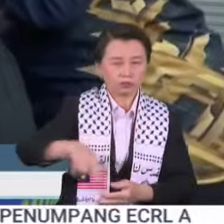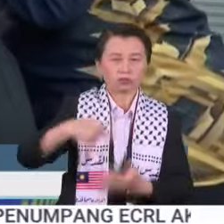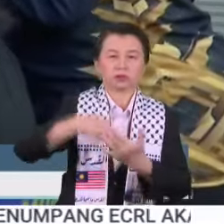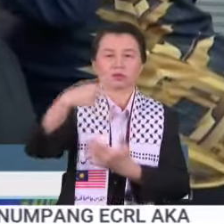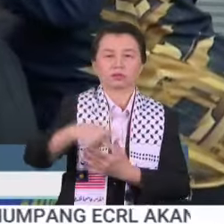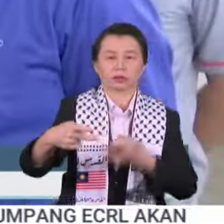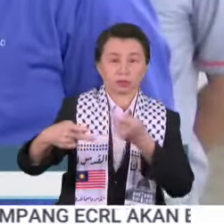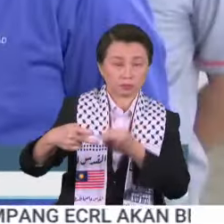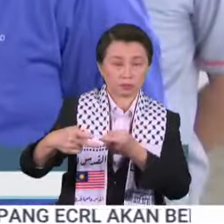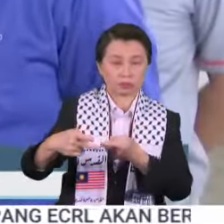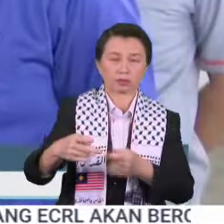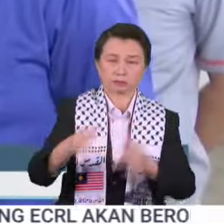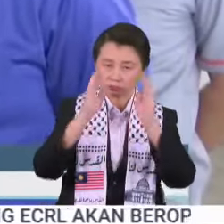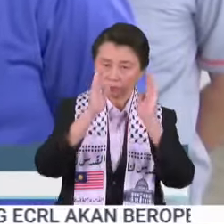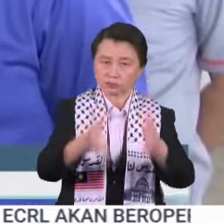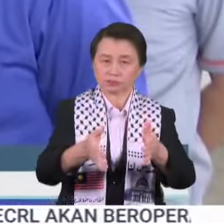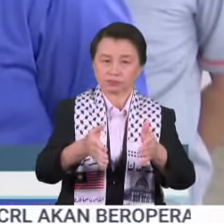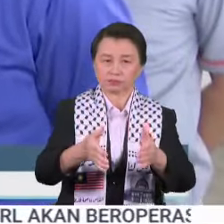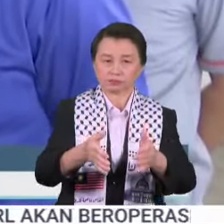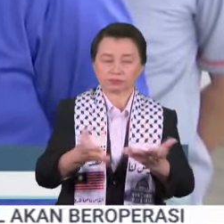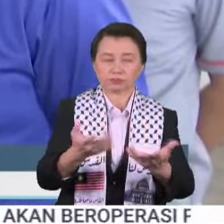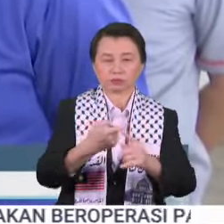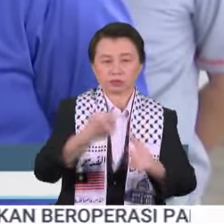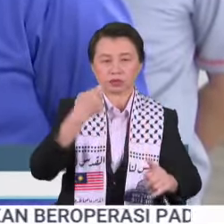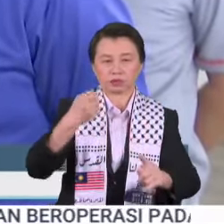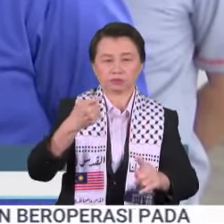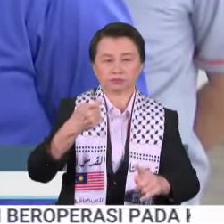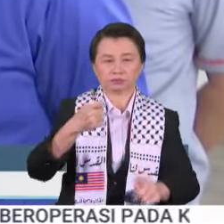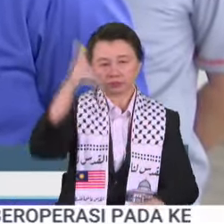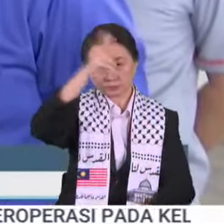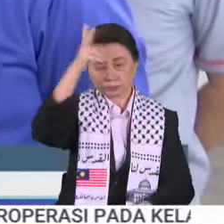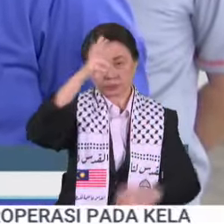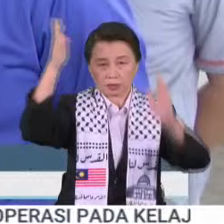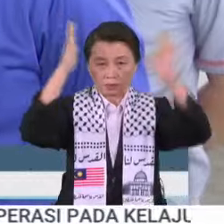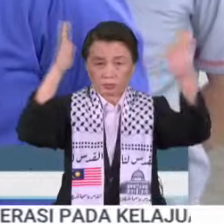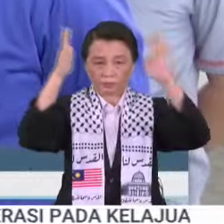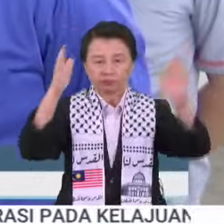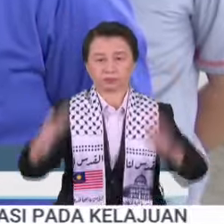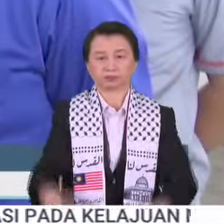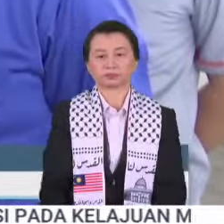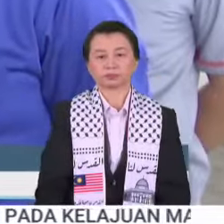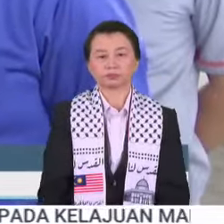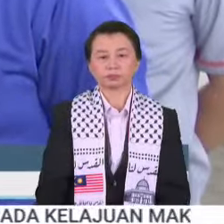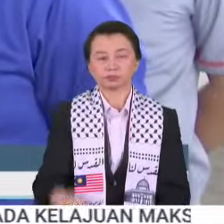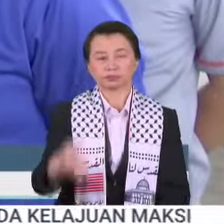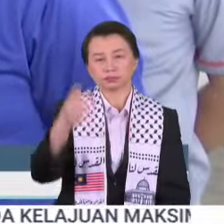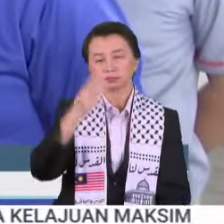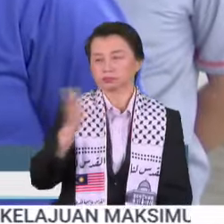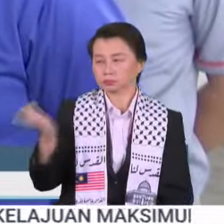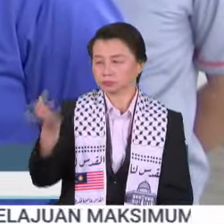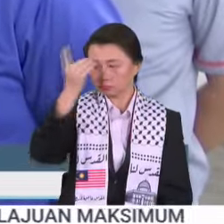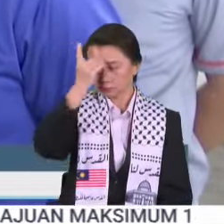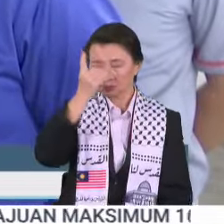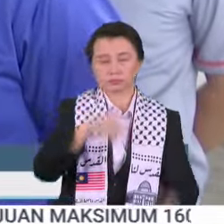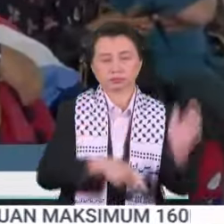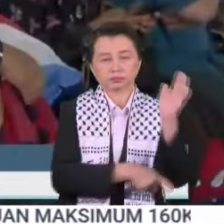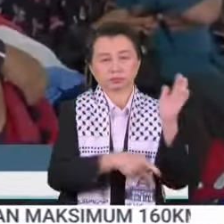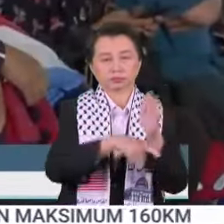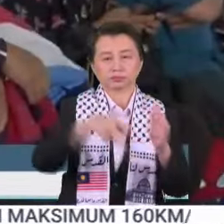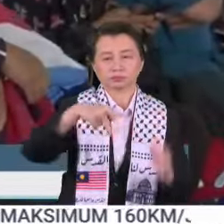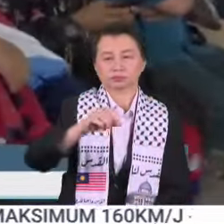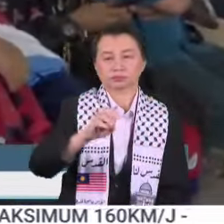satu keprihatinan inisiatif daripada Kerajaan Persekutuan. Dato' Atta yang juga ahli Parlimen